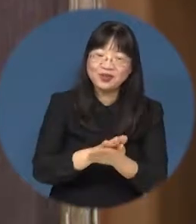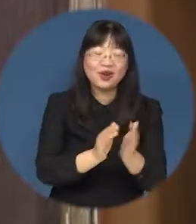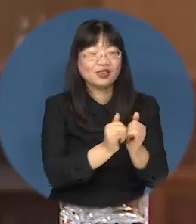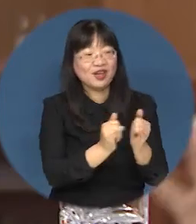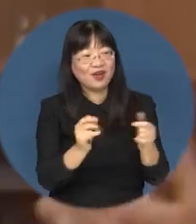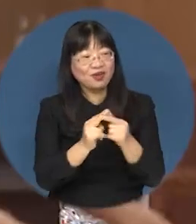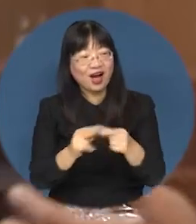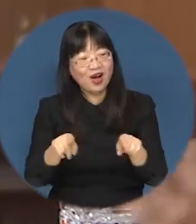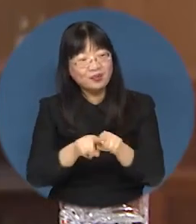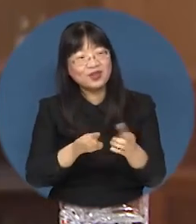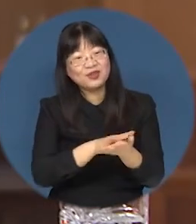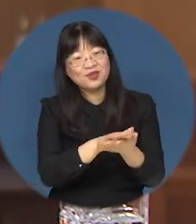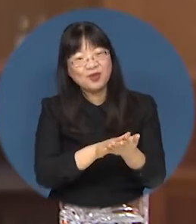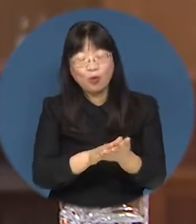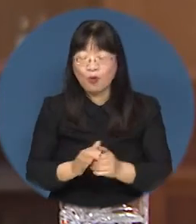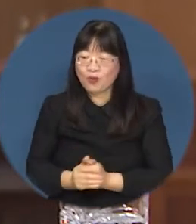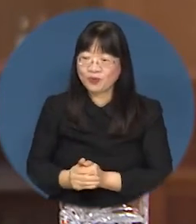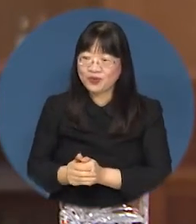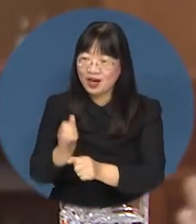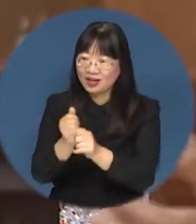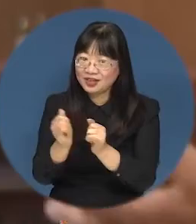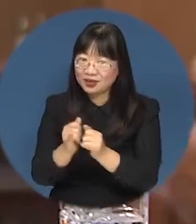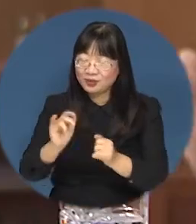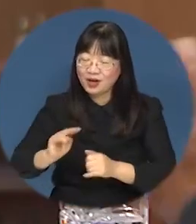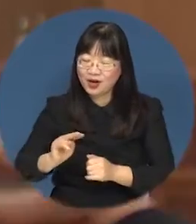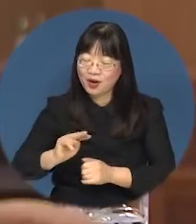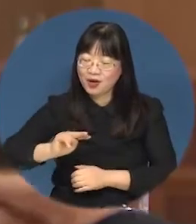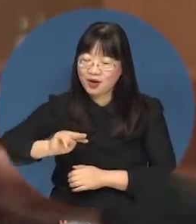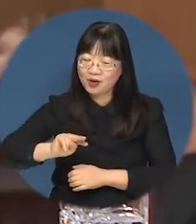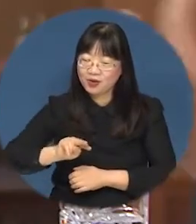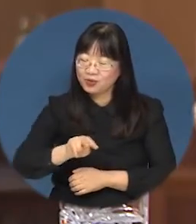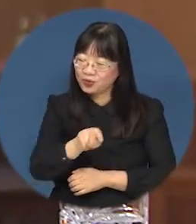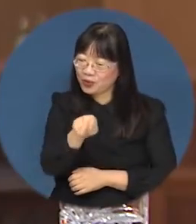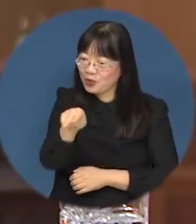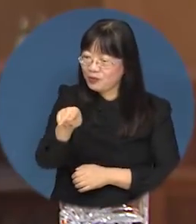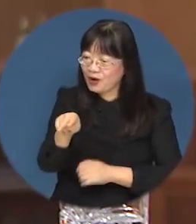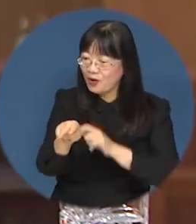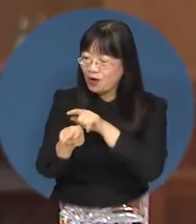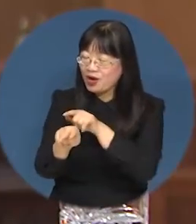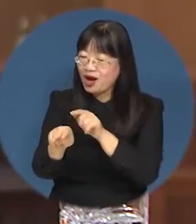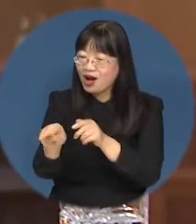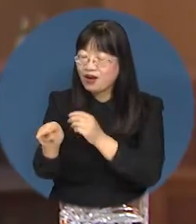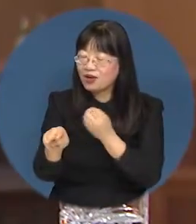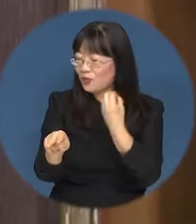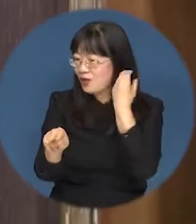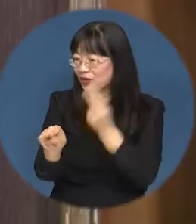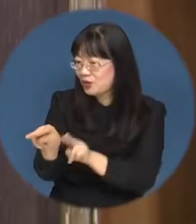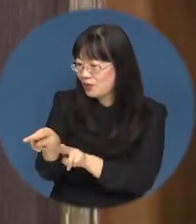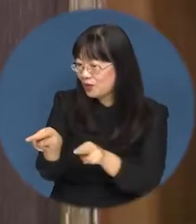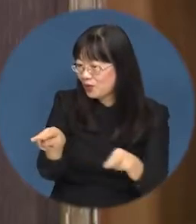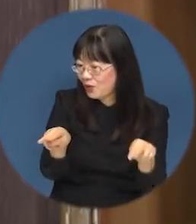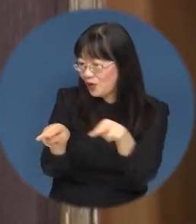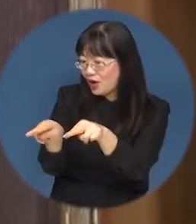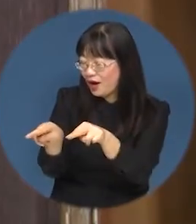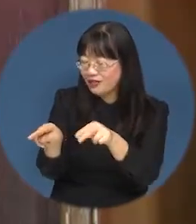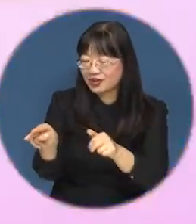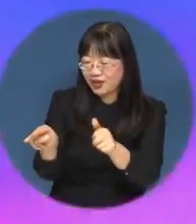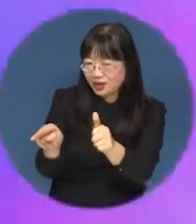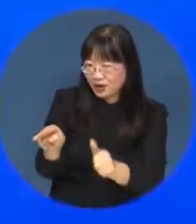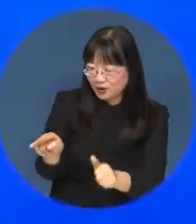사람하고 같은 행동을 취하는 거예요. 작가님이 이렇게 돌면? 예, 돌면 개도 같이 돌아요. 정말요? 예. 그럼 내가 들어가면 걔도 따라